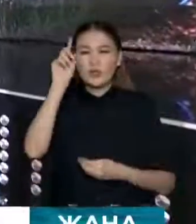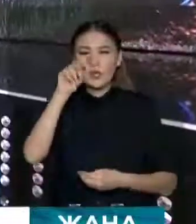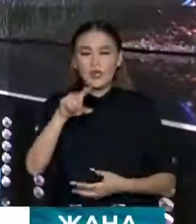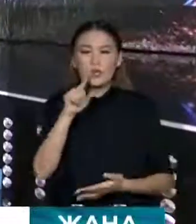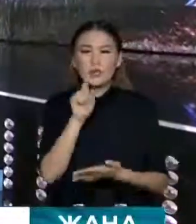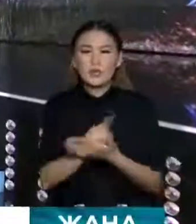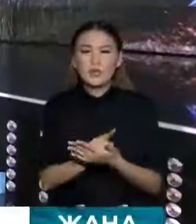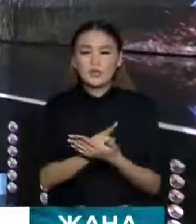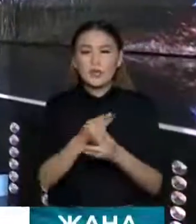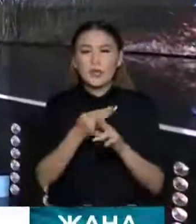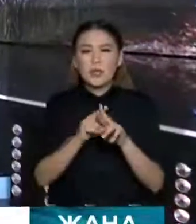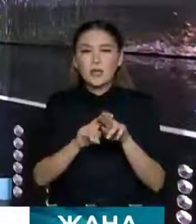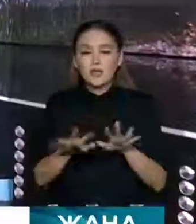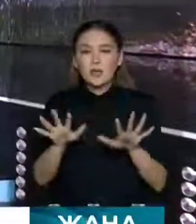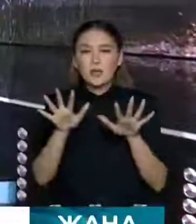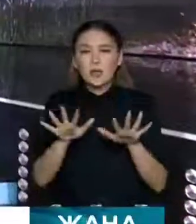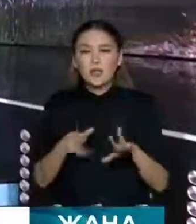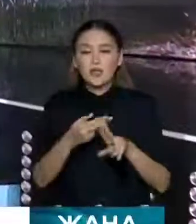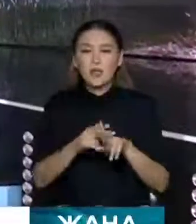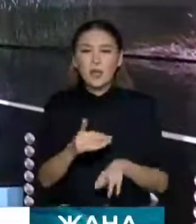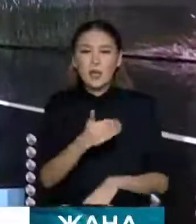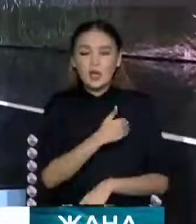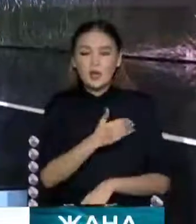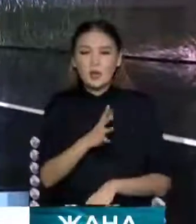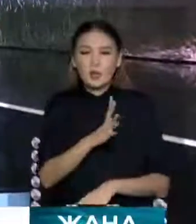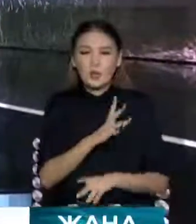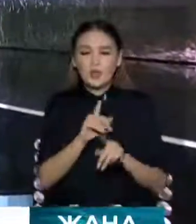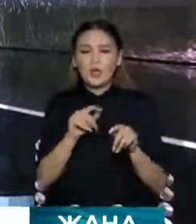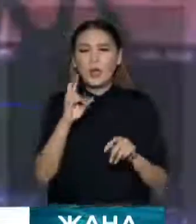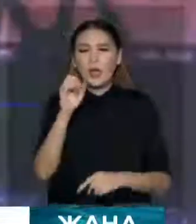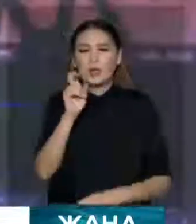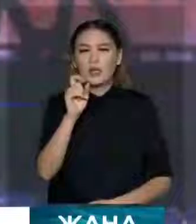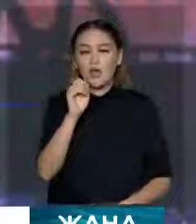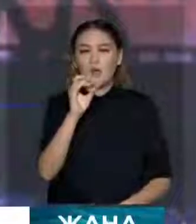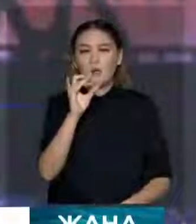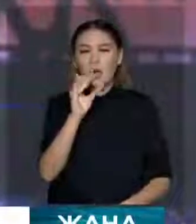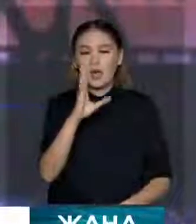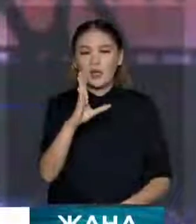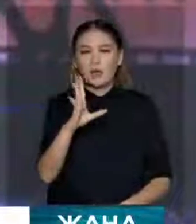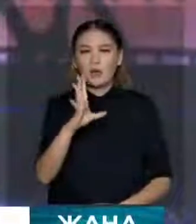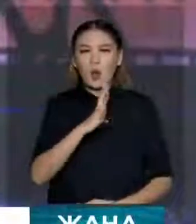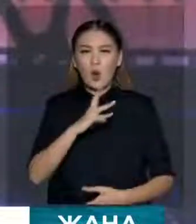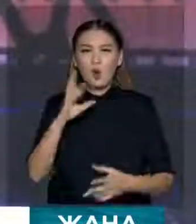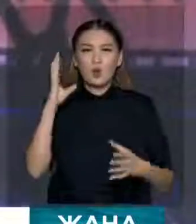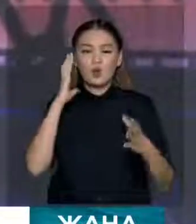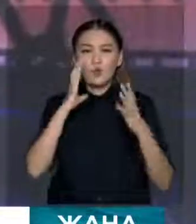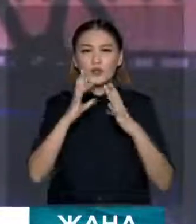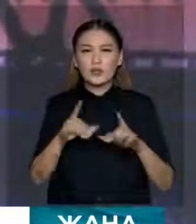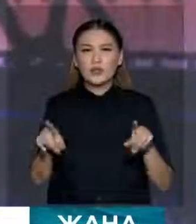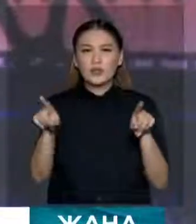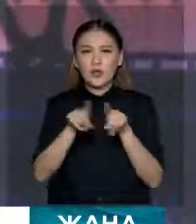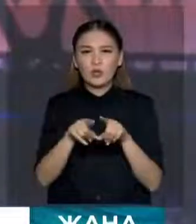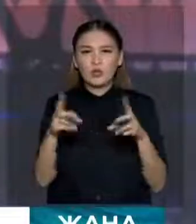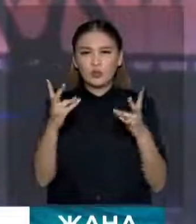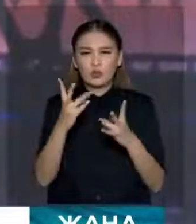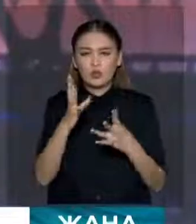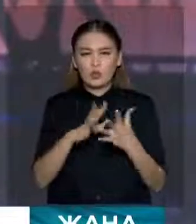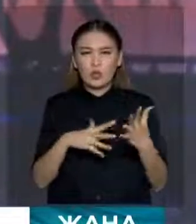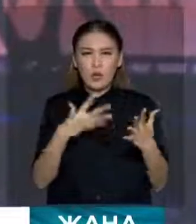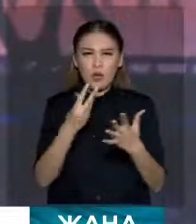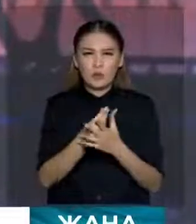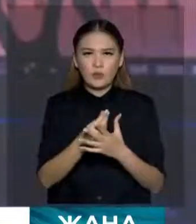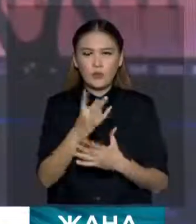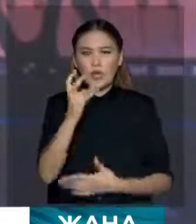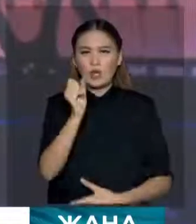тиісті инфраструктурасын негізін қаладық. Енді бұл Назарбаев университет сияқты тиісті қаржы бөлуіміз керек.